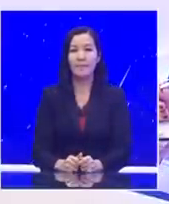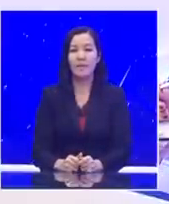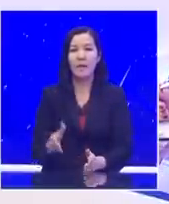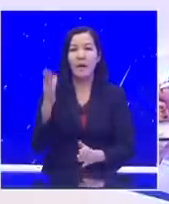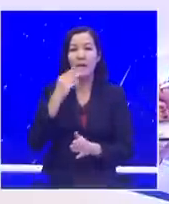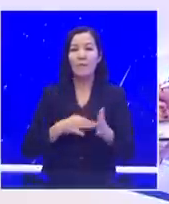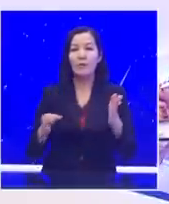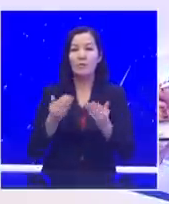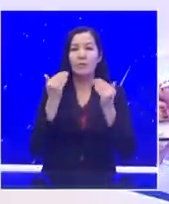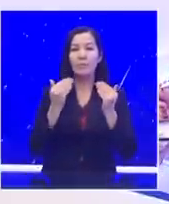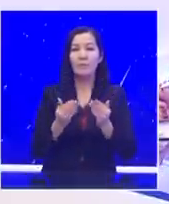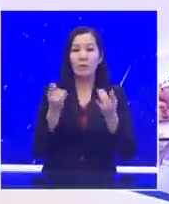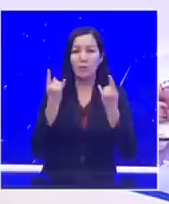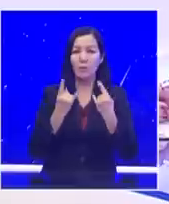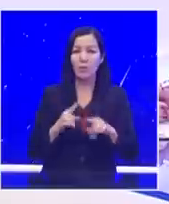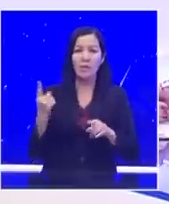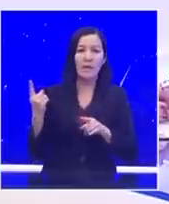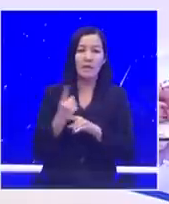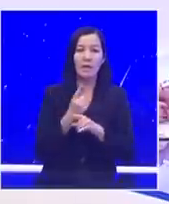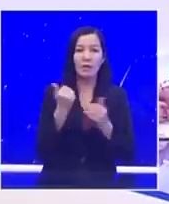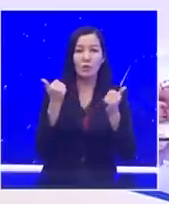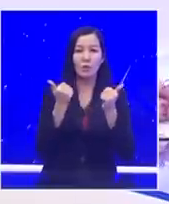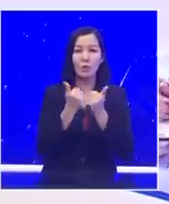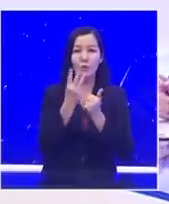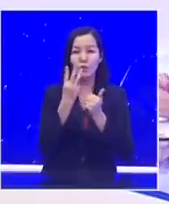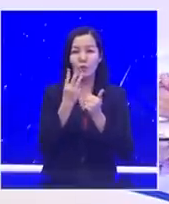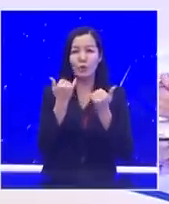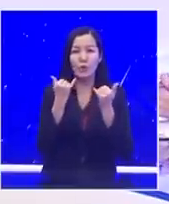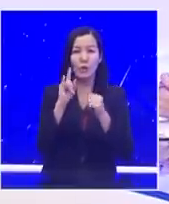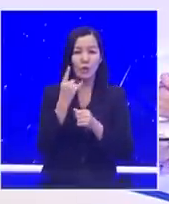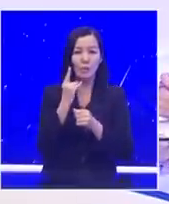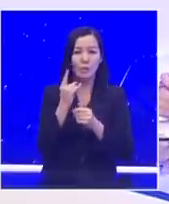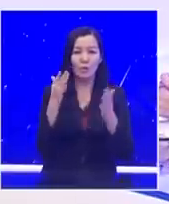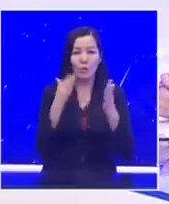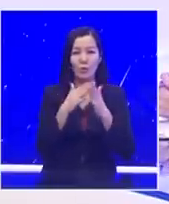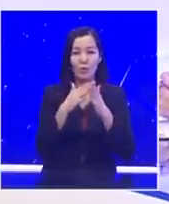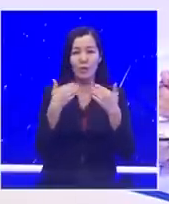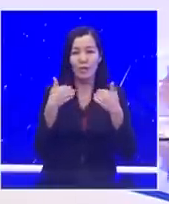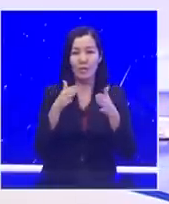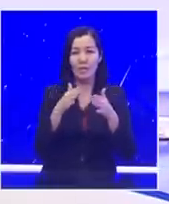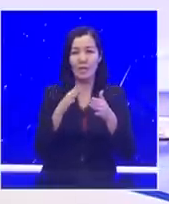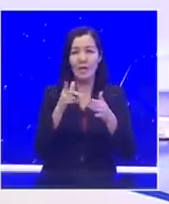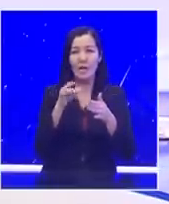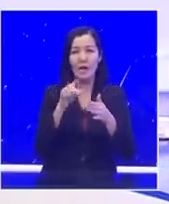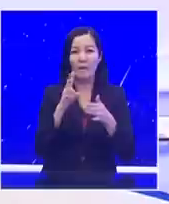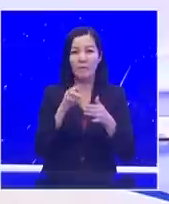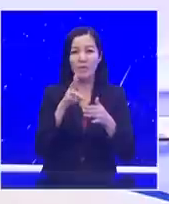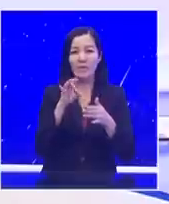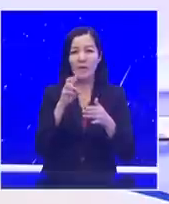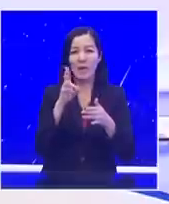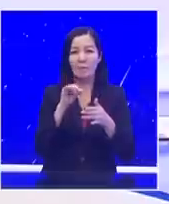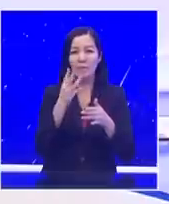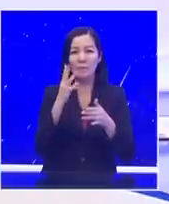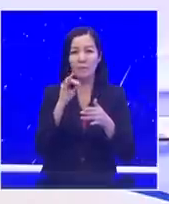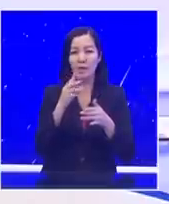Алматы облысында биыл дүниеге келген алғашқы үшем үйге шықты. Естеріңізге сала кетейік, Халымжан, Рахымжан, Мейіржан есімді